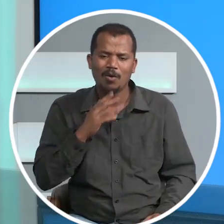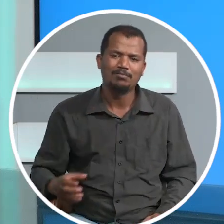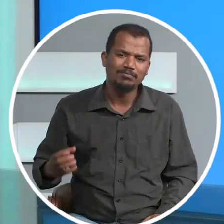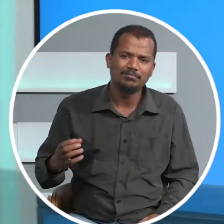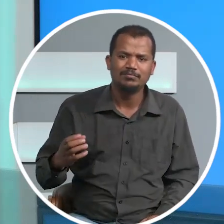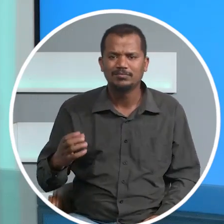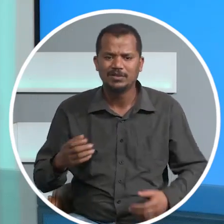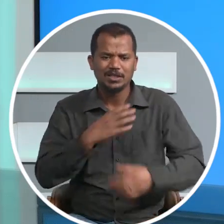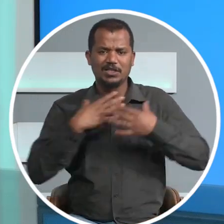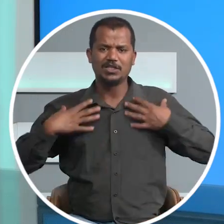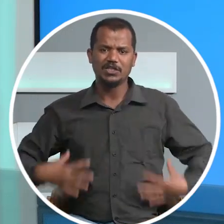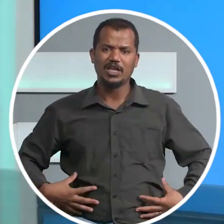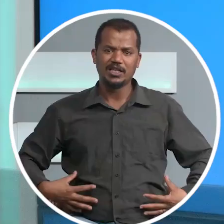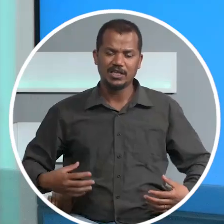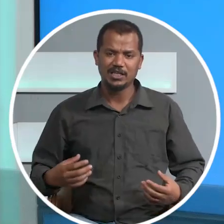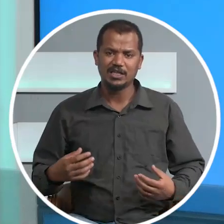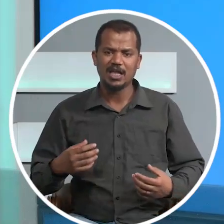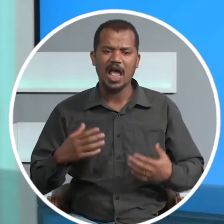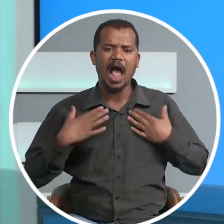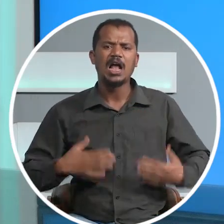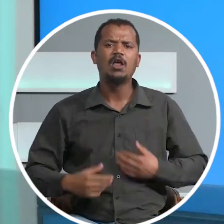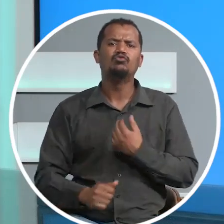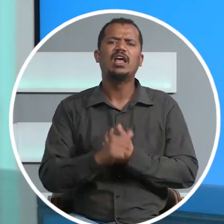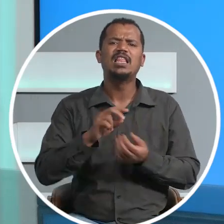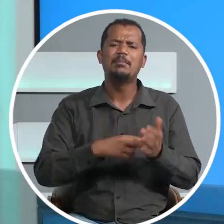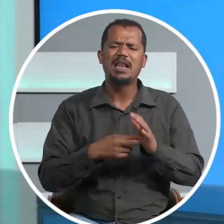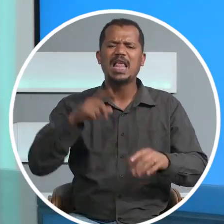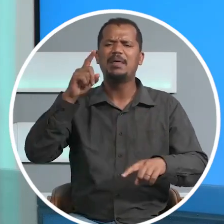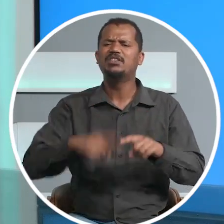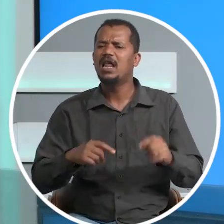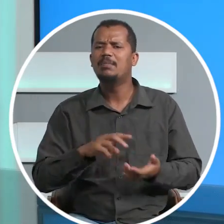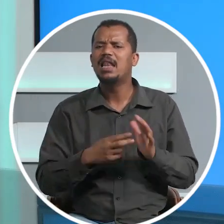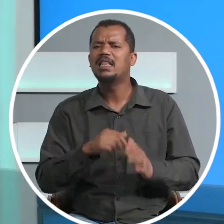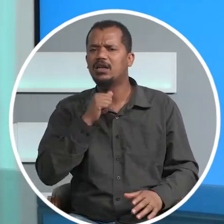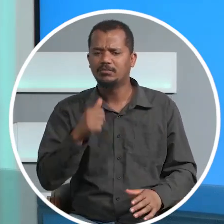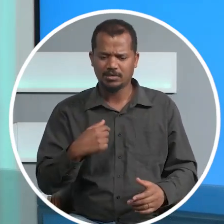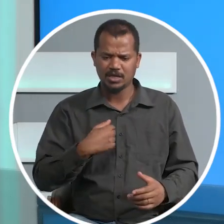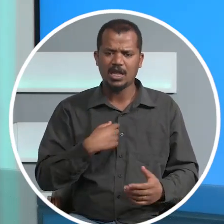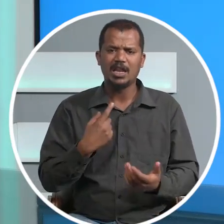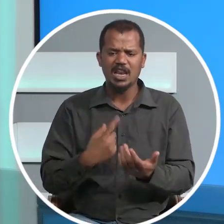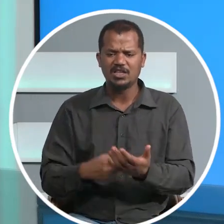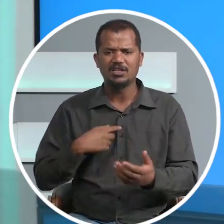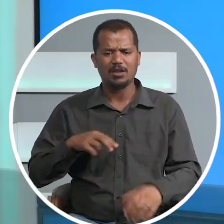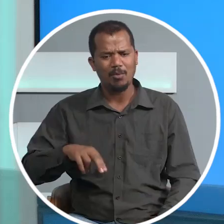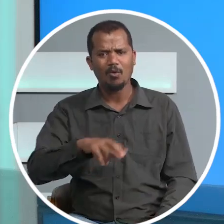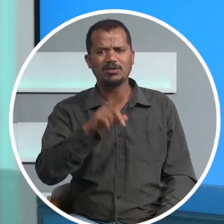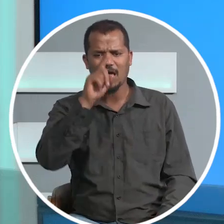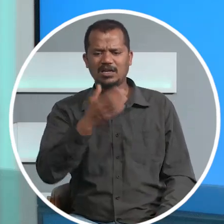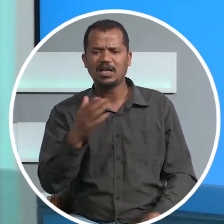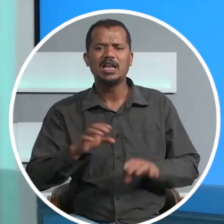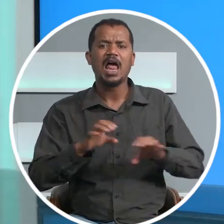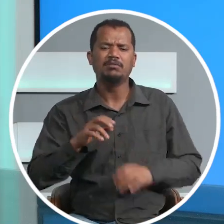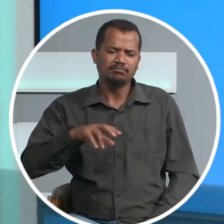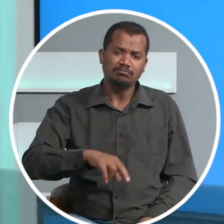ይዘው በእጃቸው ቲሸርቶች አድርገው አካል ጉዳተኝነት አለመቻል አይደለም እኔ ለዚህ ልጅ መጓዝ አንድ ነገር